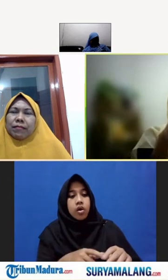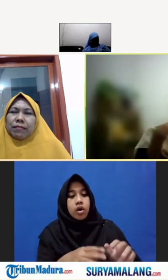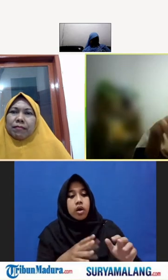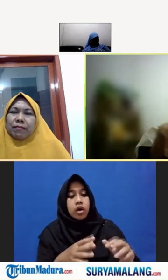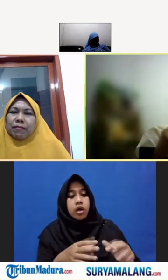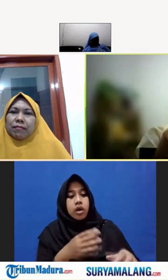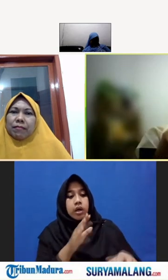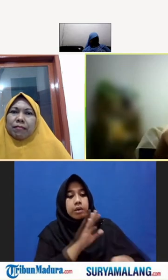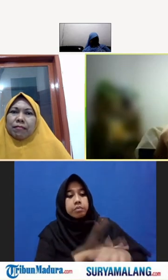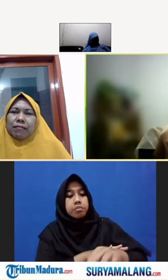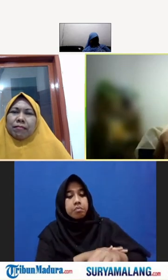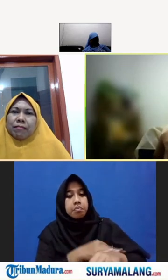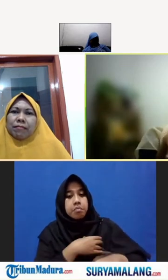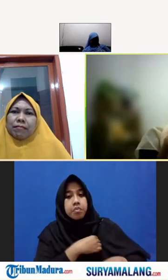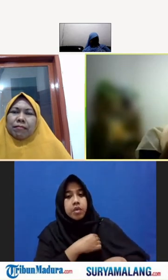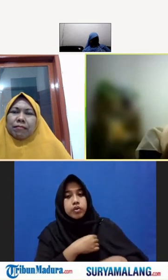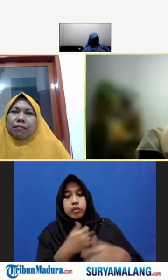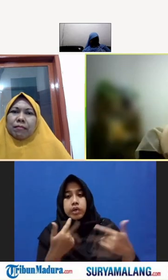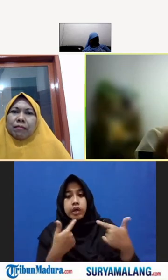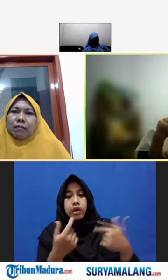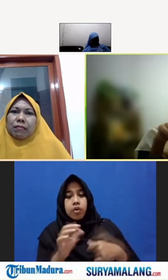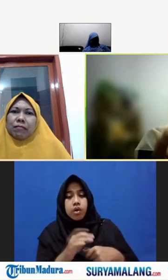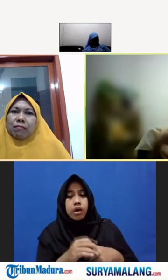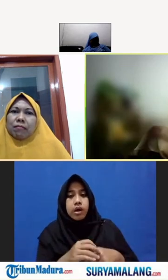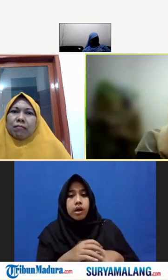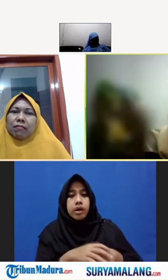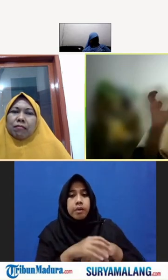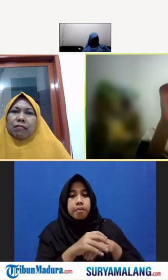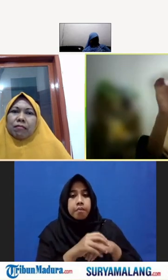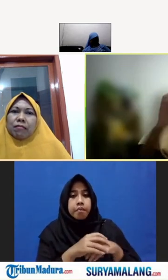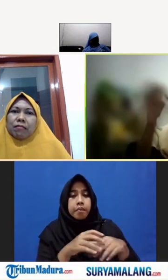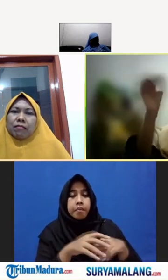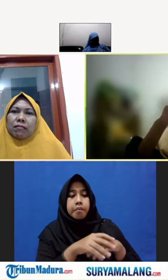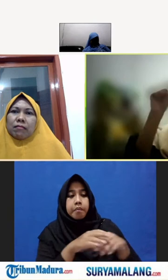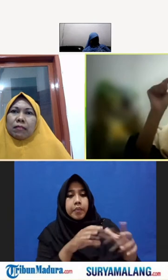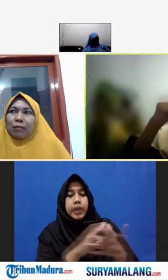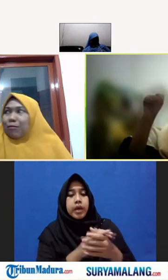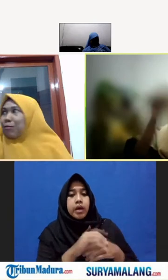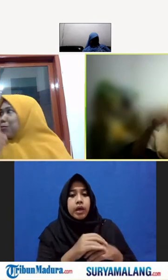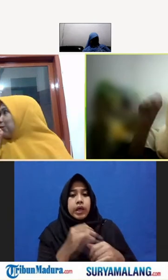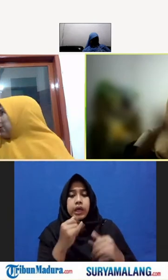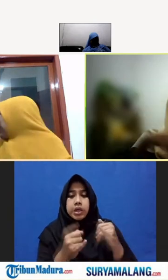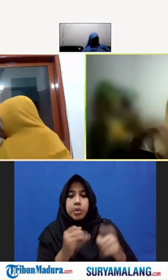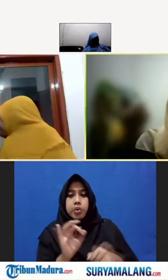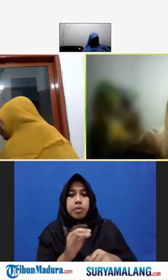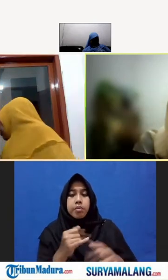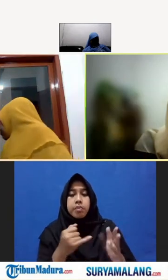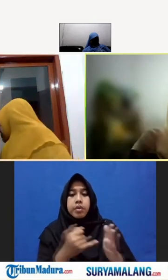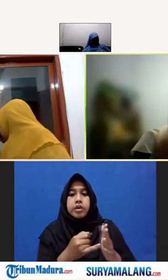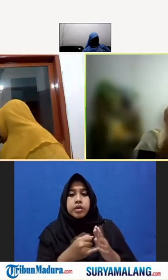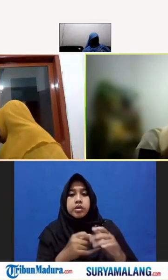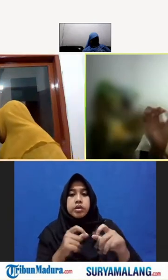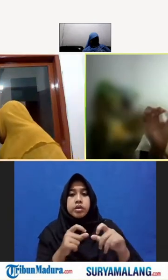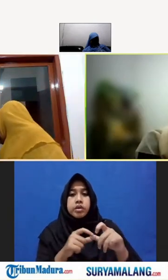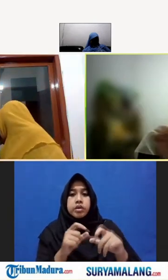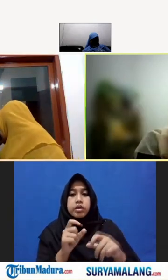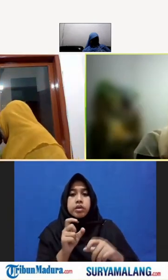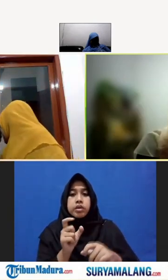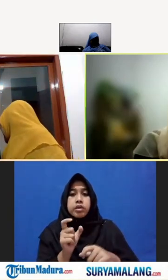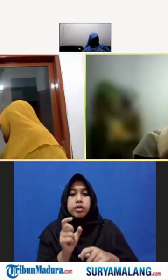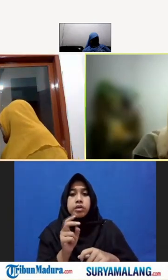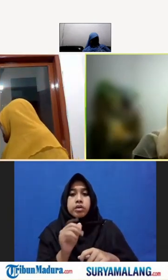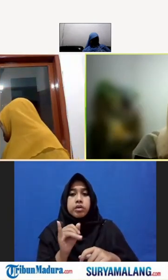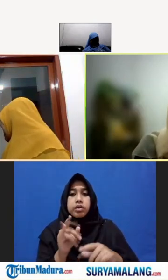nggak? Kalau pegang lembek-lembek, keganggu nggak? Nah, nanti tuh kayak kita ngisi survei, terus dikasih tahu